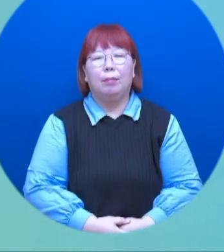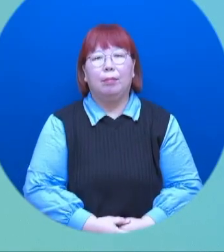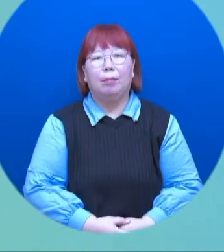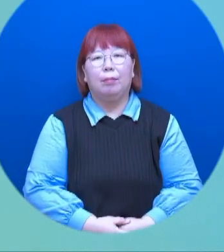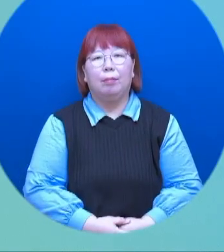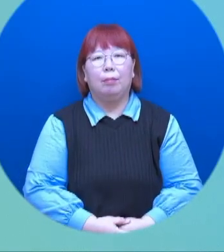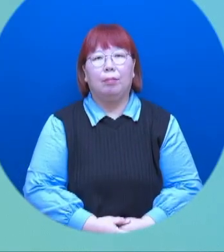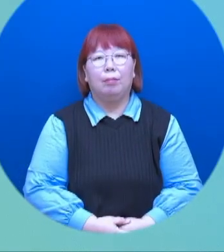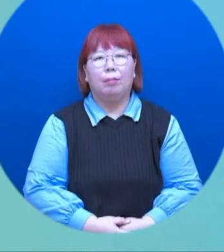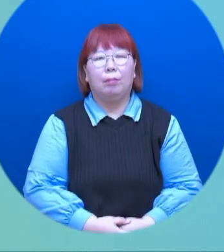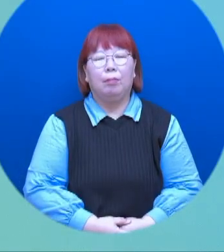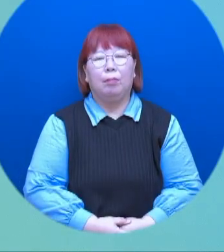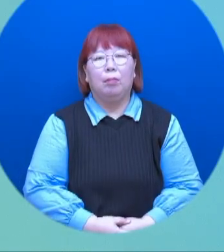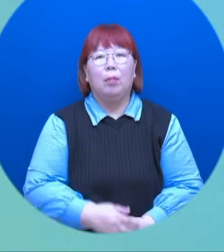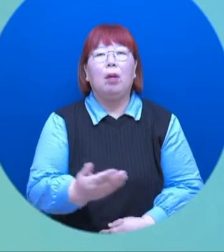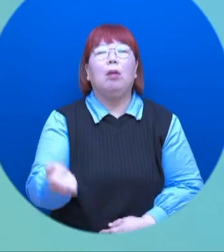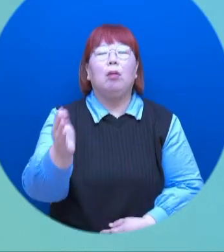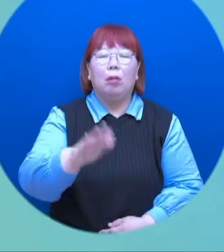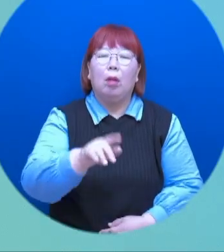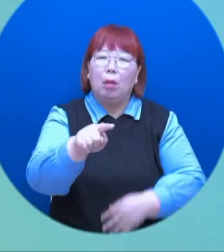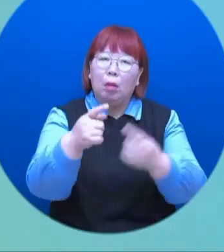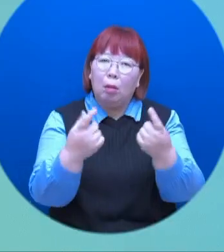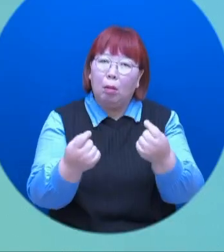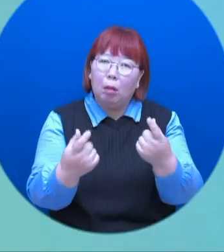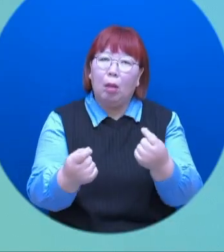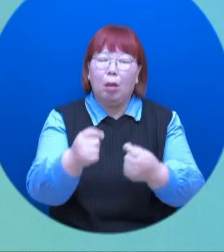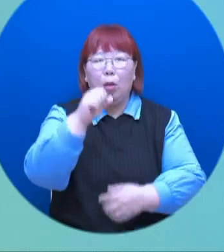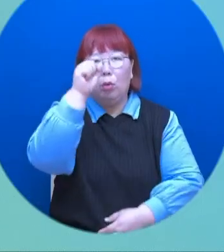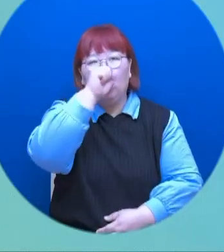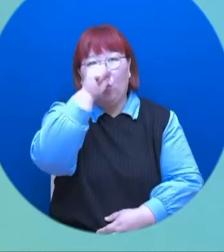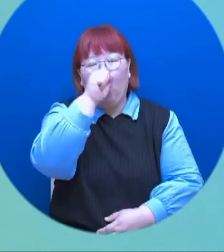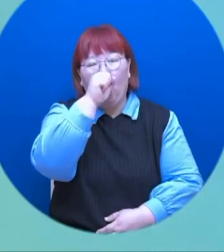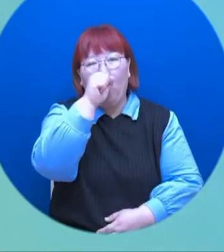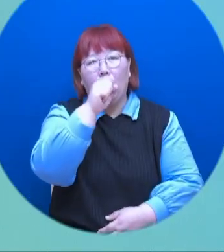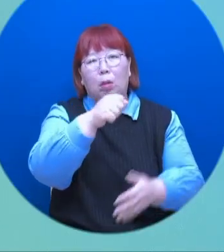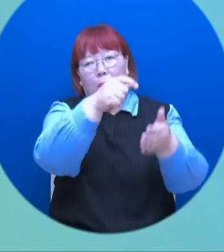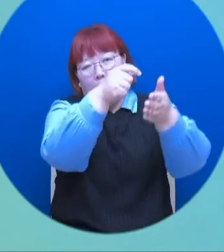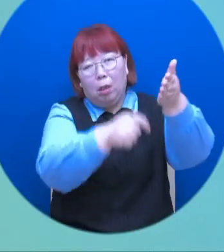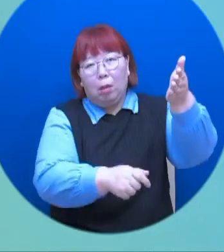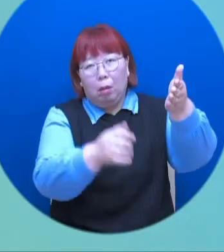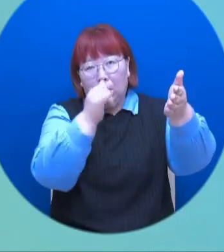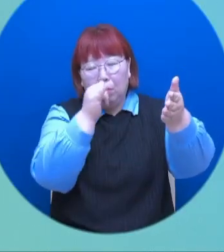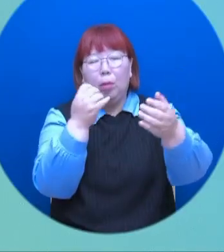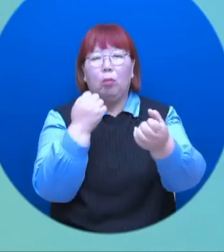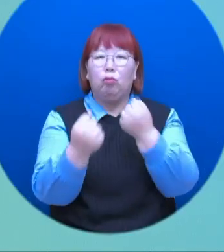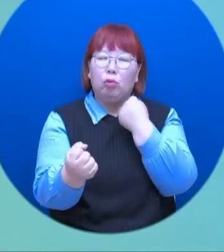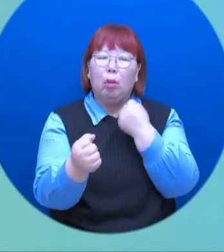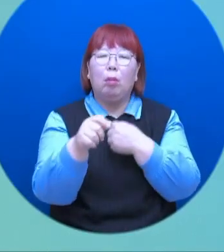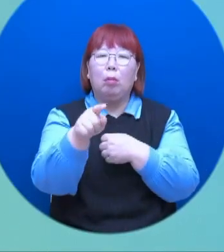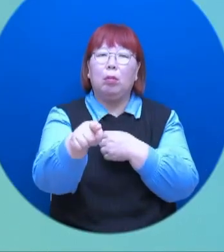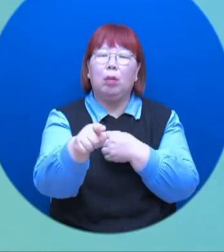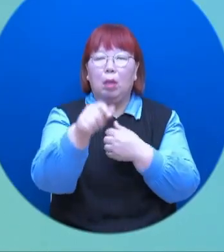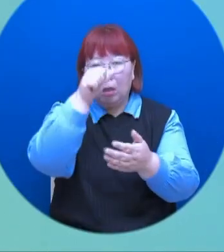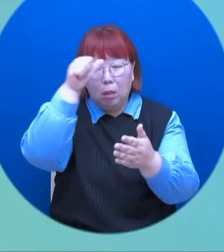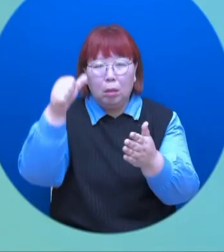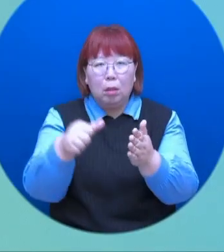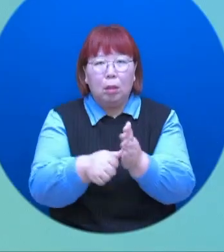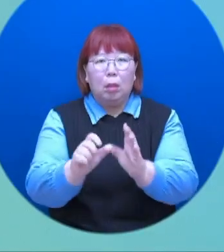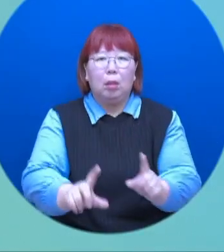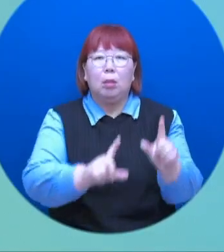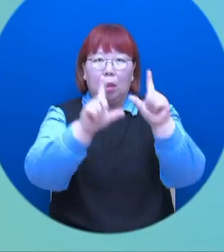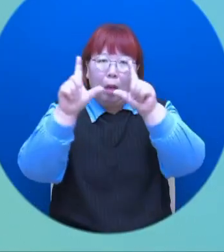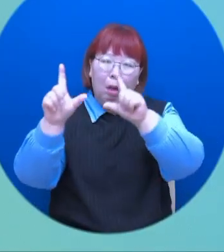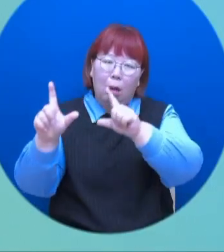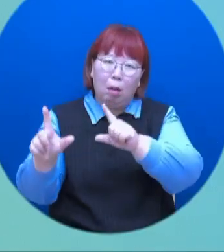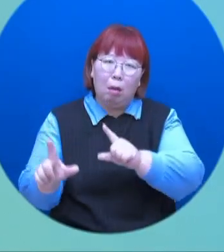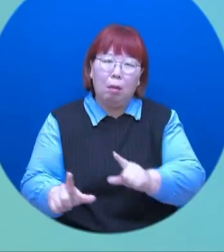그런데 그런 좋은 이력을 갖고 있음에도 불구하고 그의 인생사, 그의 삶의